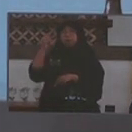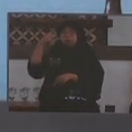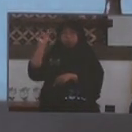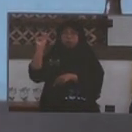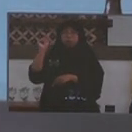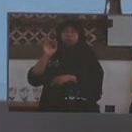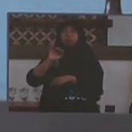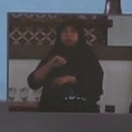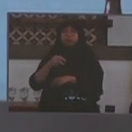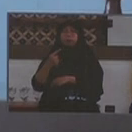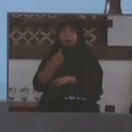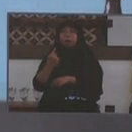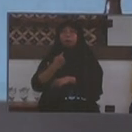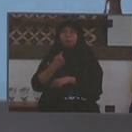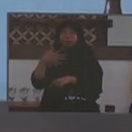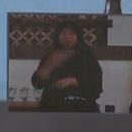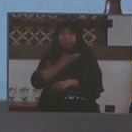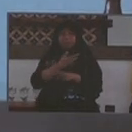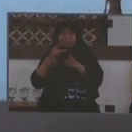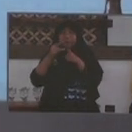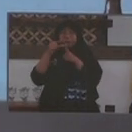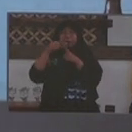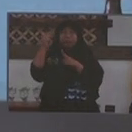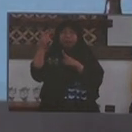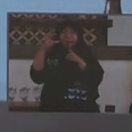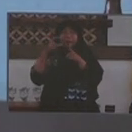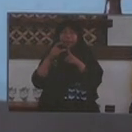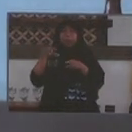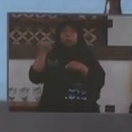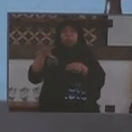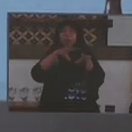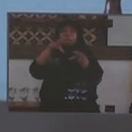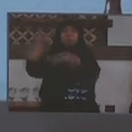Kami sebenarnya keinget DPRD studi banding ke Kanada sama Inggris